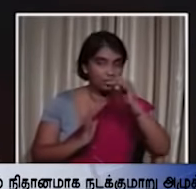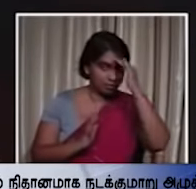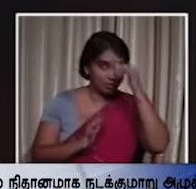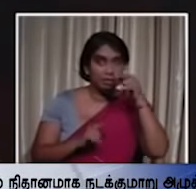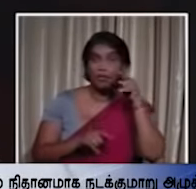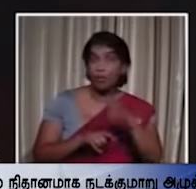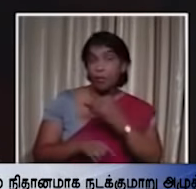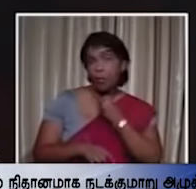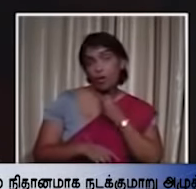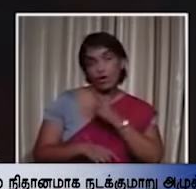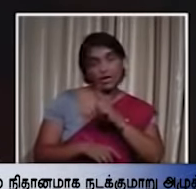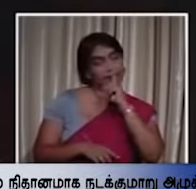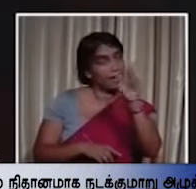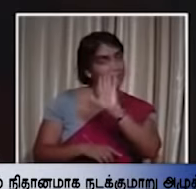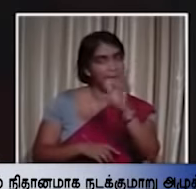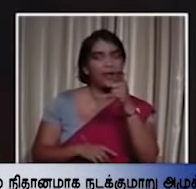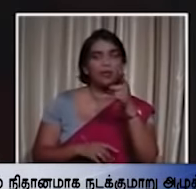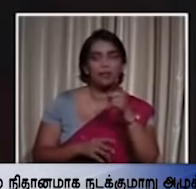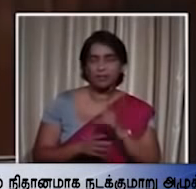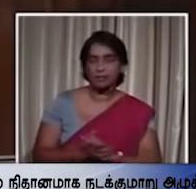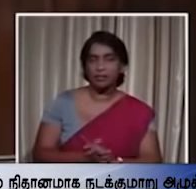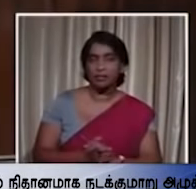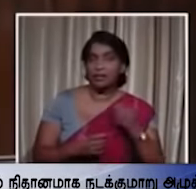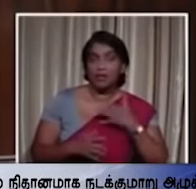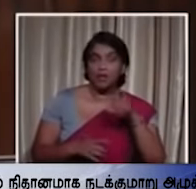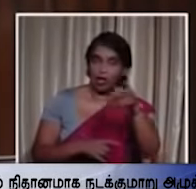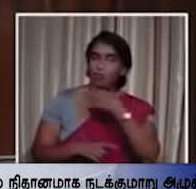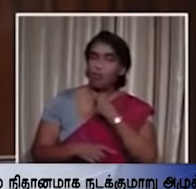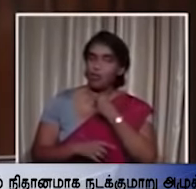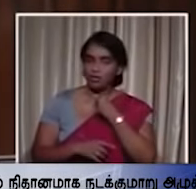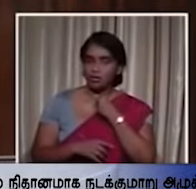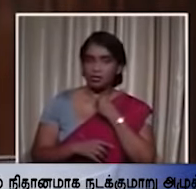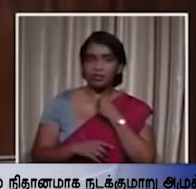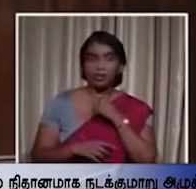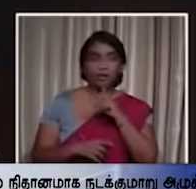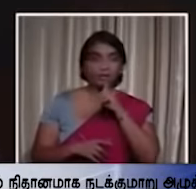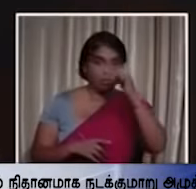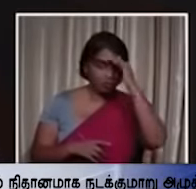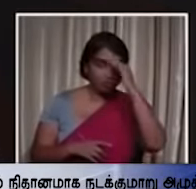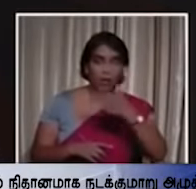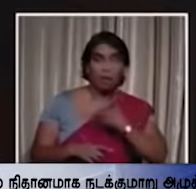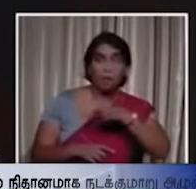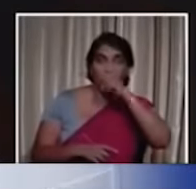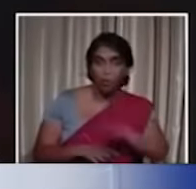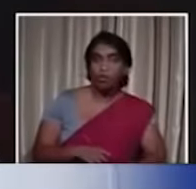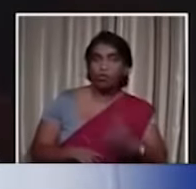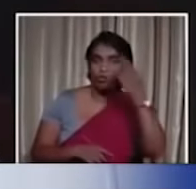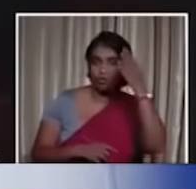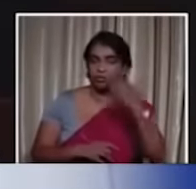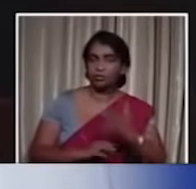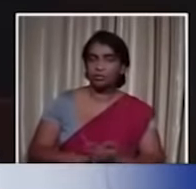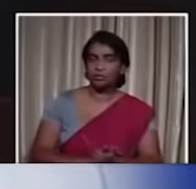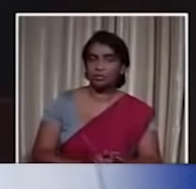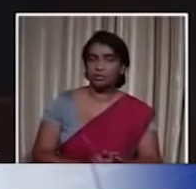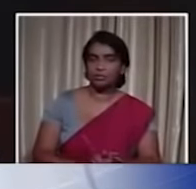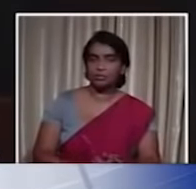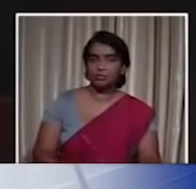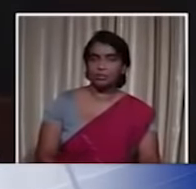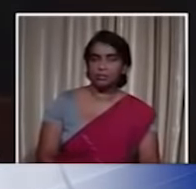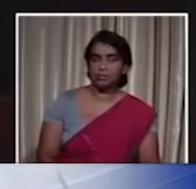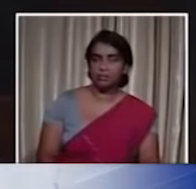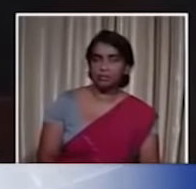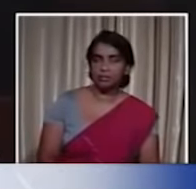நான் பொய்யுரைக்கின்றேன் என்றா கூறுகின்றீர்கள்? மதிப்புக்குரிய சபாநாயகரே, இவ்வாறான மூட்டை கணக்கான பொய்களை கூற வேண்டாம். சஜித் பிரேமதாசவின்